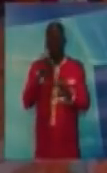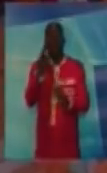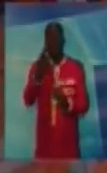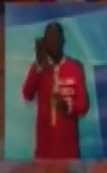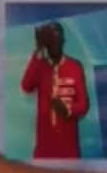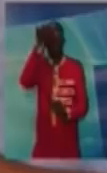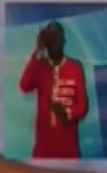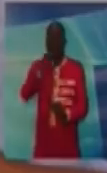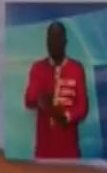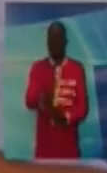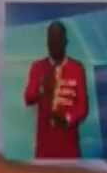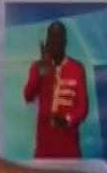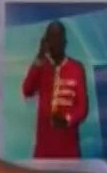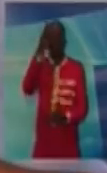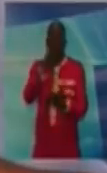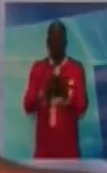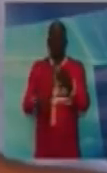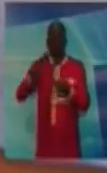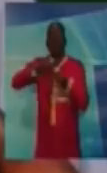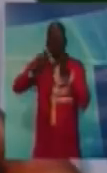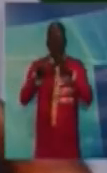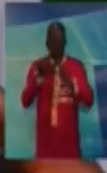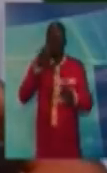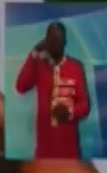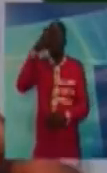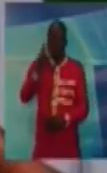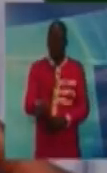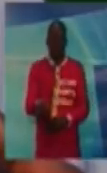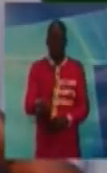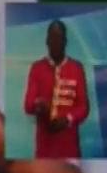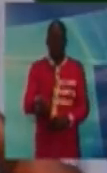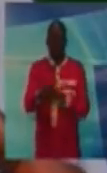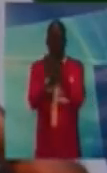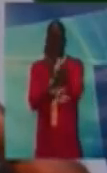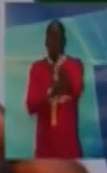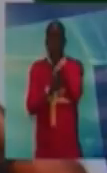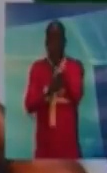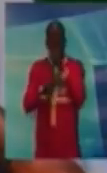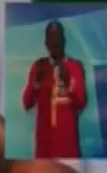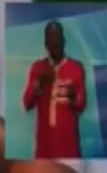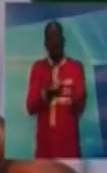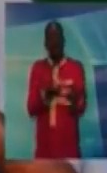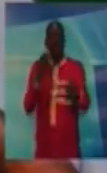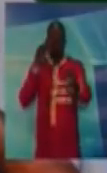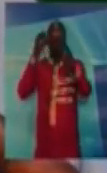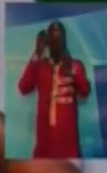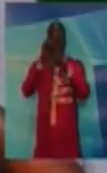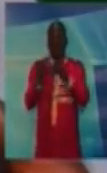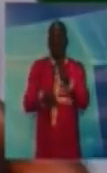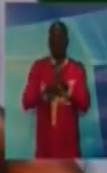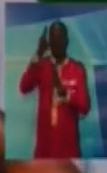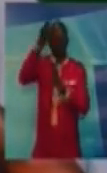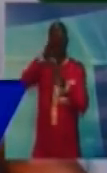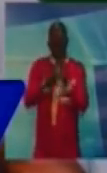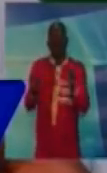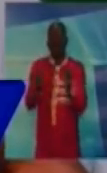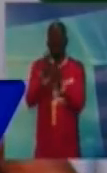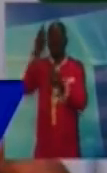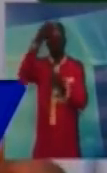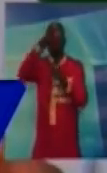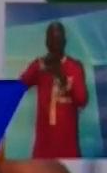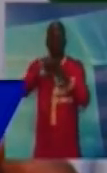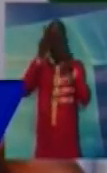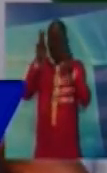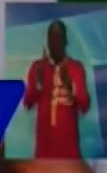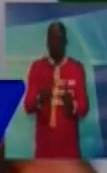saura choisir quel est le partenaire qu'il lui faut. Le pays ne pourra atteindre ses objectifs de développement qu'avec la participation du